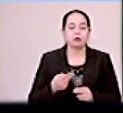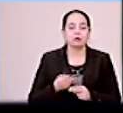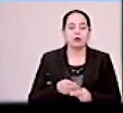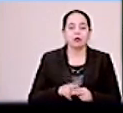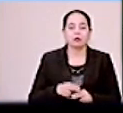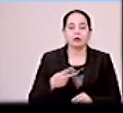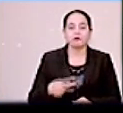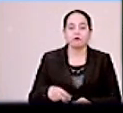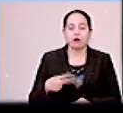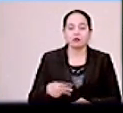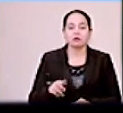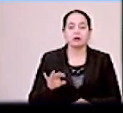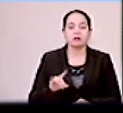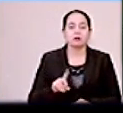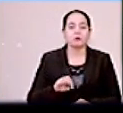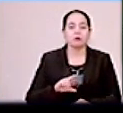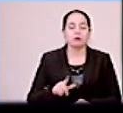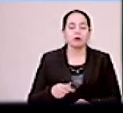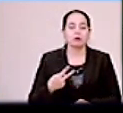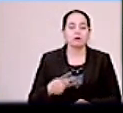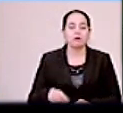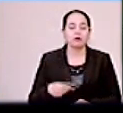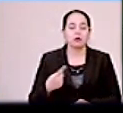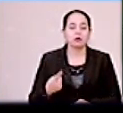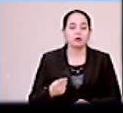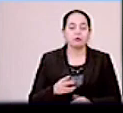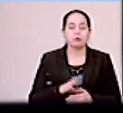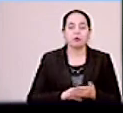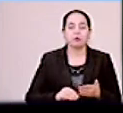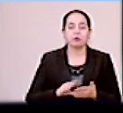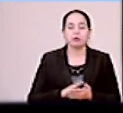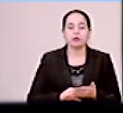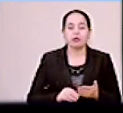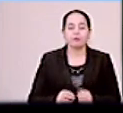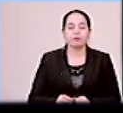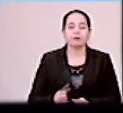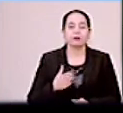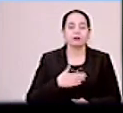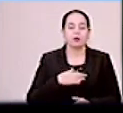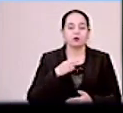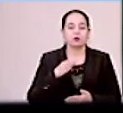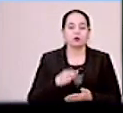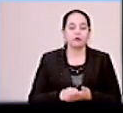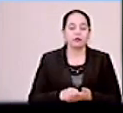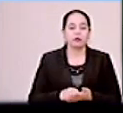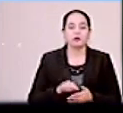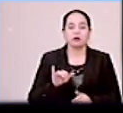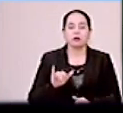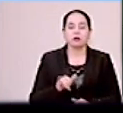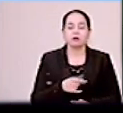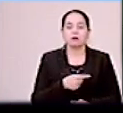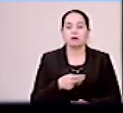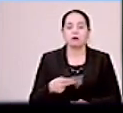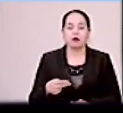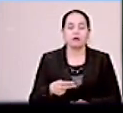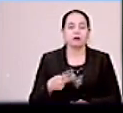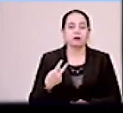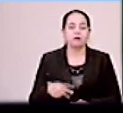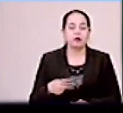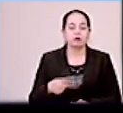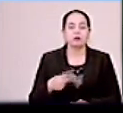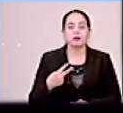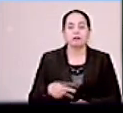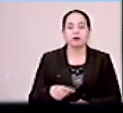это 20, и знаменатель 21 переписали. И наш ответ – y равен